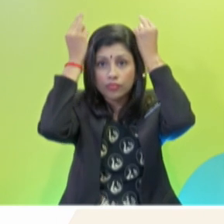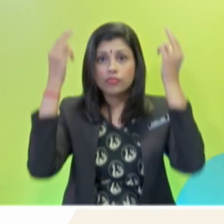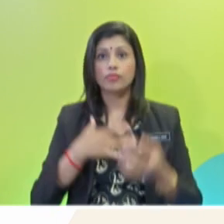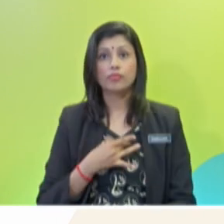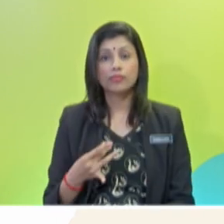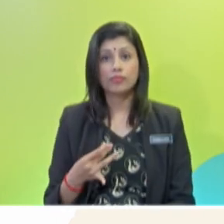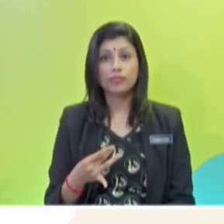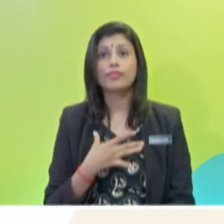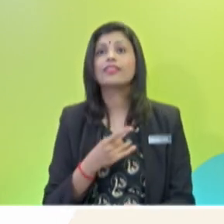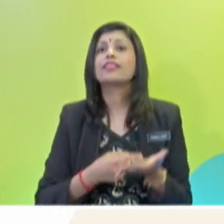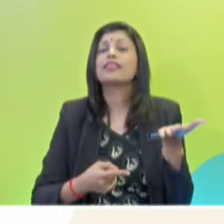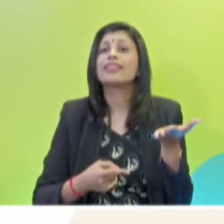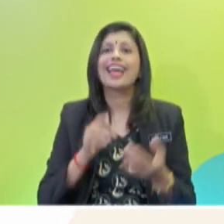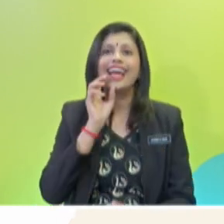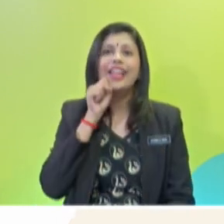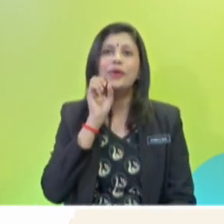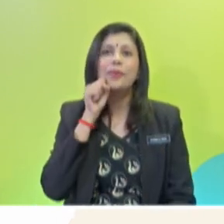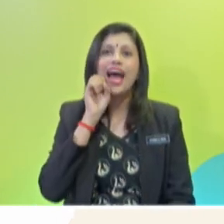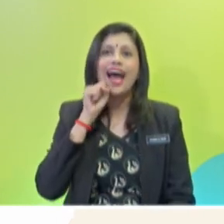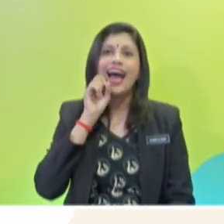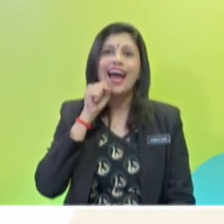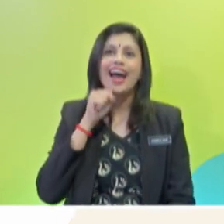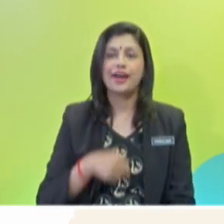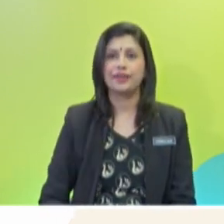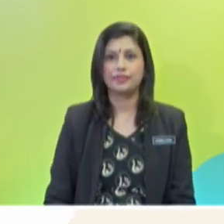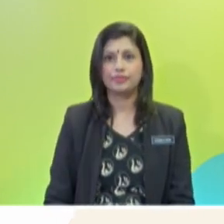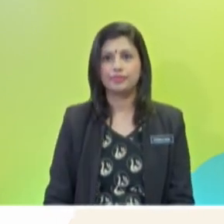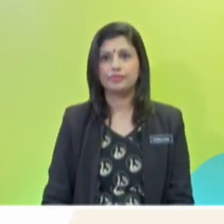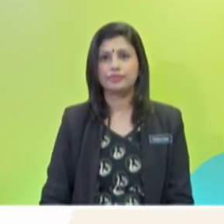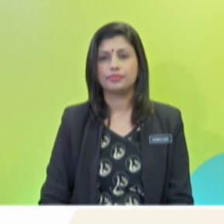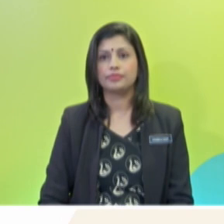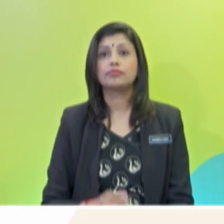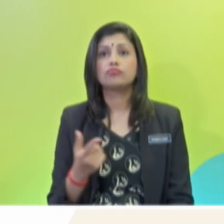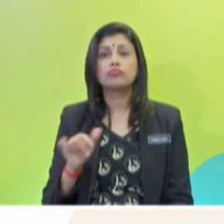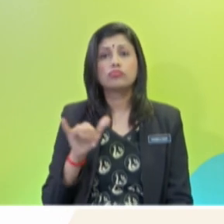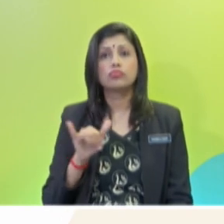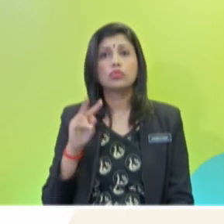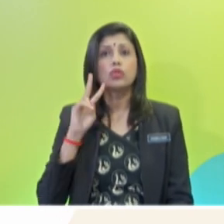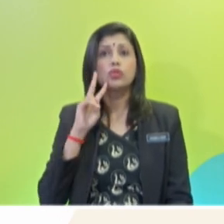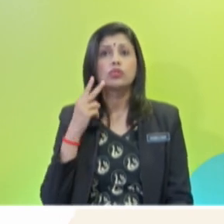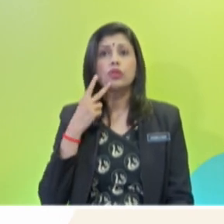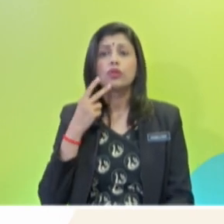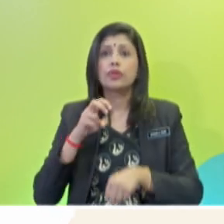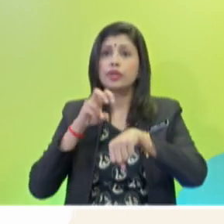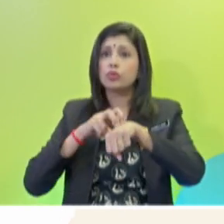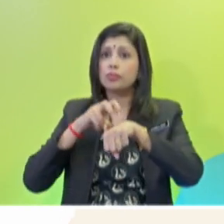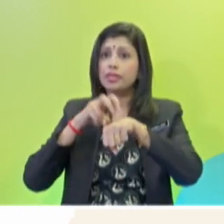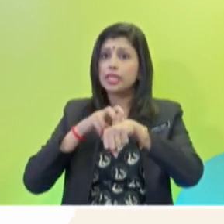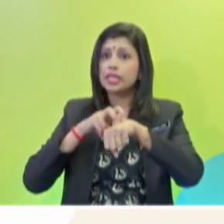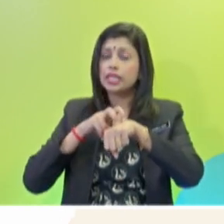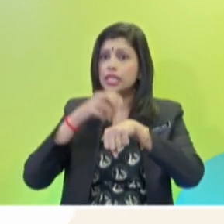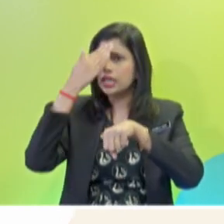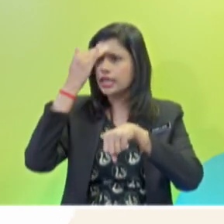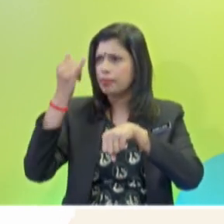ni? Lobak. Lobak. Lobak ni juga dikenali sebagai sayuran ubi. Kenapa? Amal rasa kenapa?